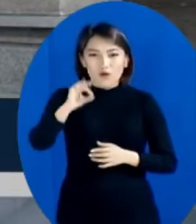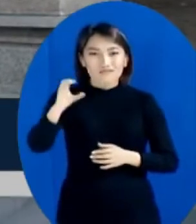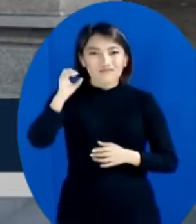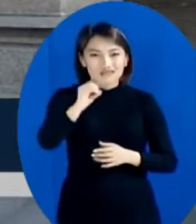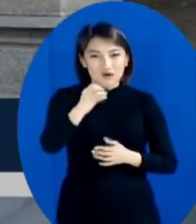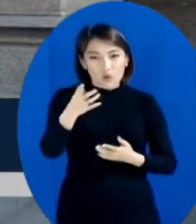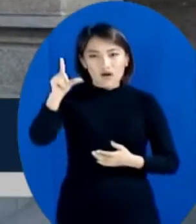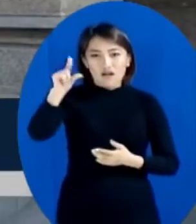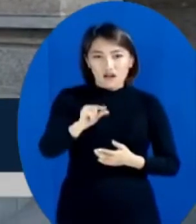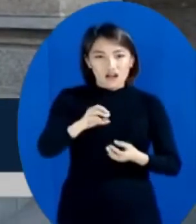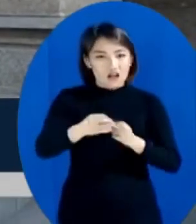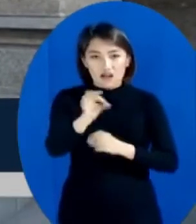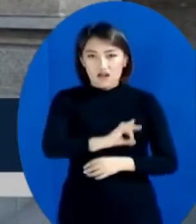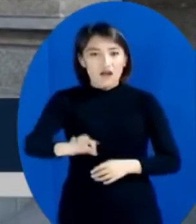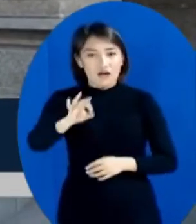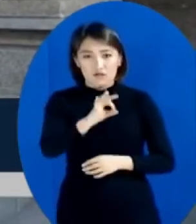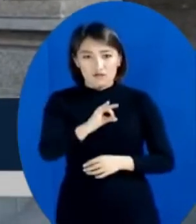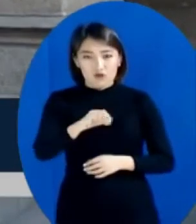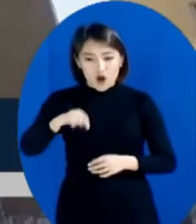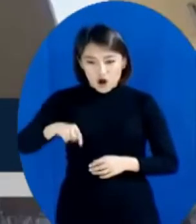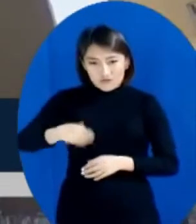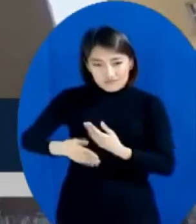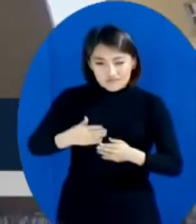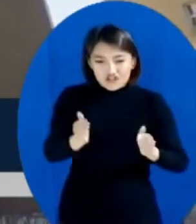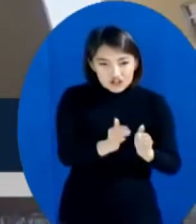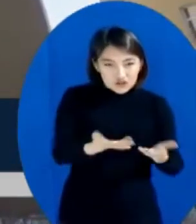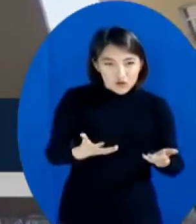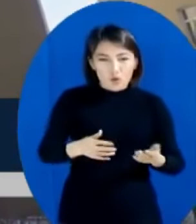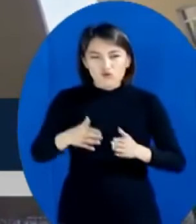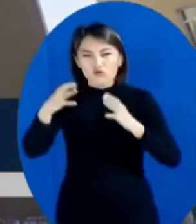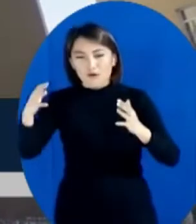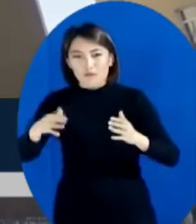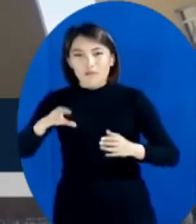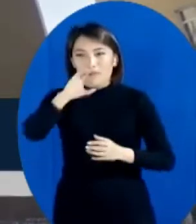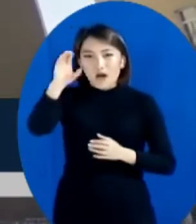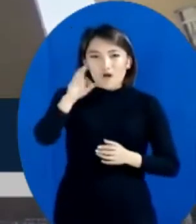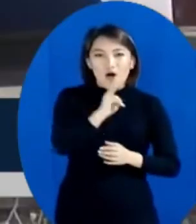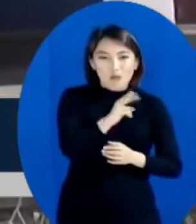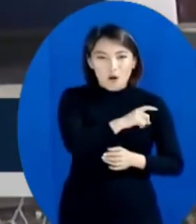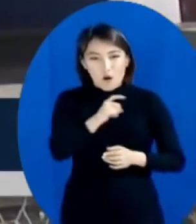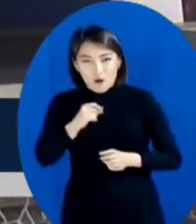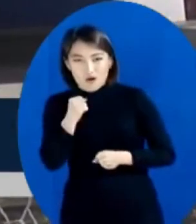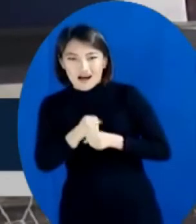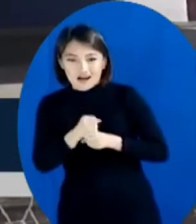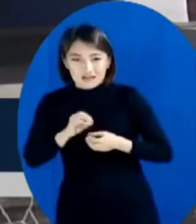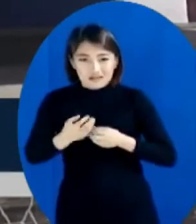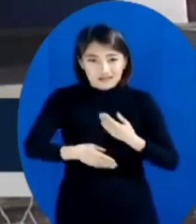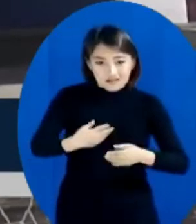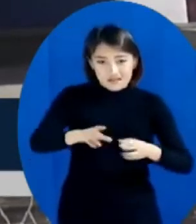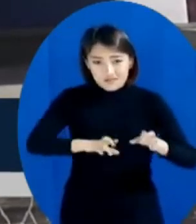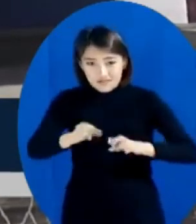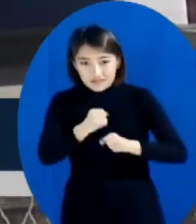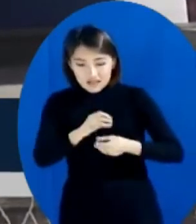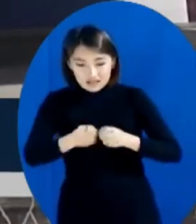Дээр нь банкуудын зээлийн хүү буугаагүй. Өнөөдөр хүртэл жижиг дунд хэмжээний аж ахуй нэгжүүд, хуваарийн эрхлэгч, одоо бизнес эрхлэгч иргэд